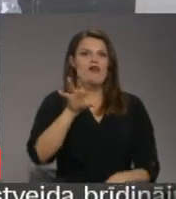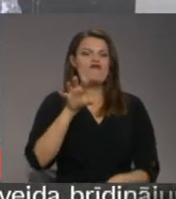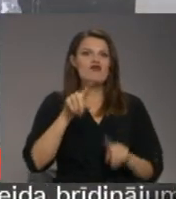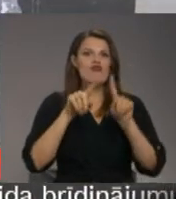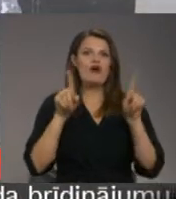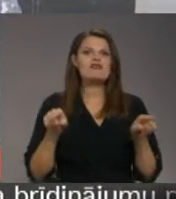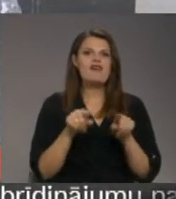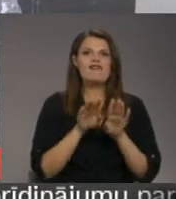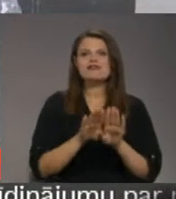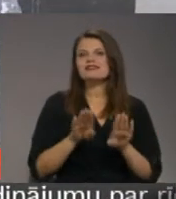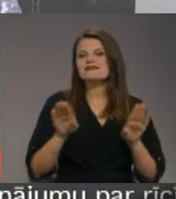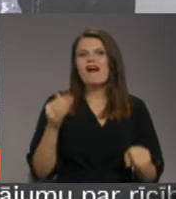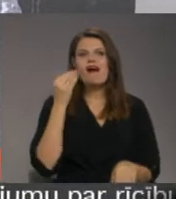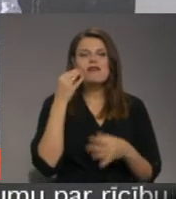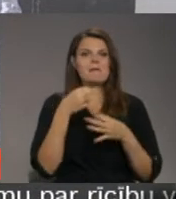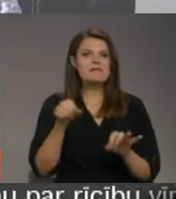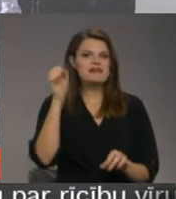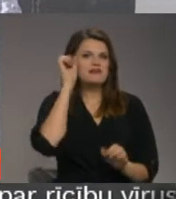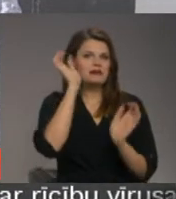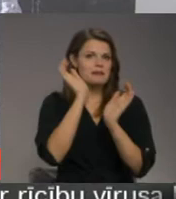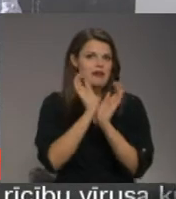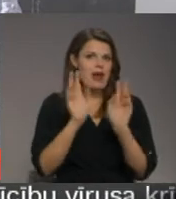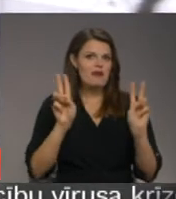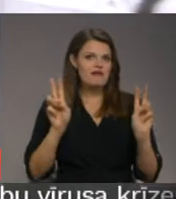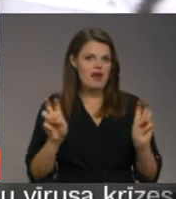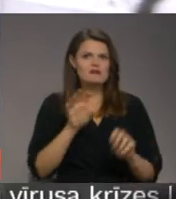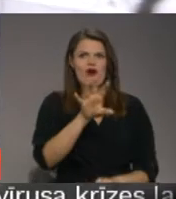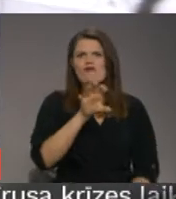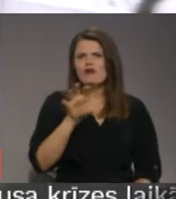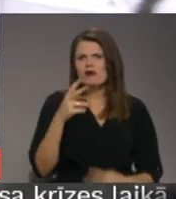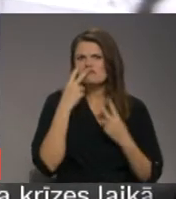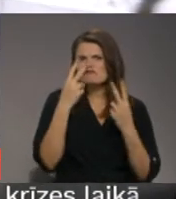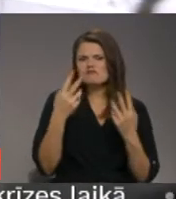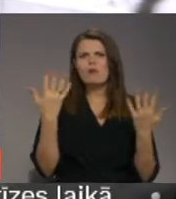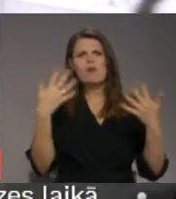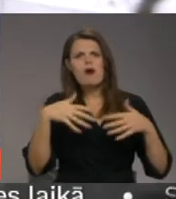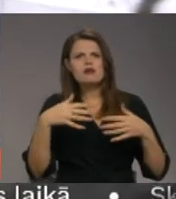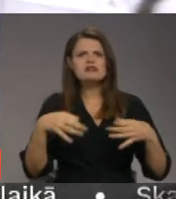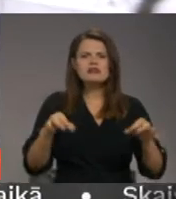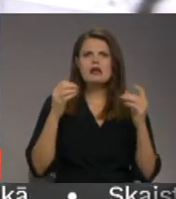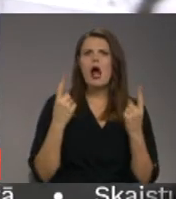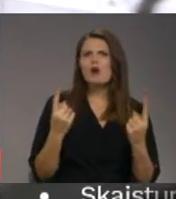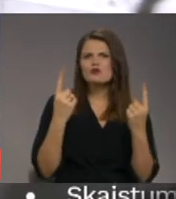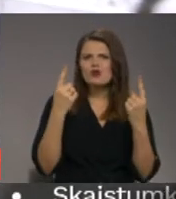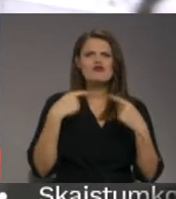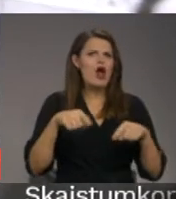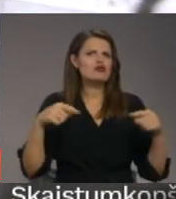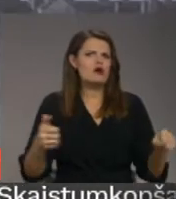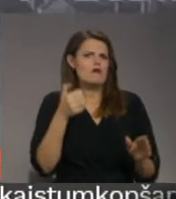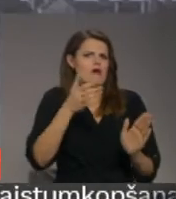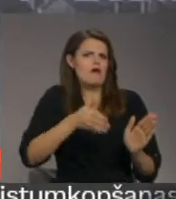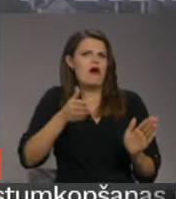Fotogrāfijās parādās politiskās aktualitātes dažādos gadu desmitos, pērnā gadsimta 40. 50. Gados, kad